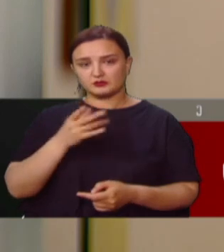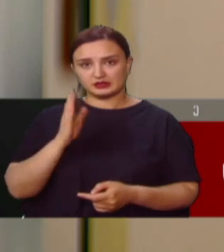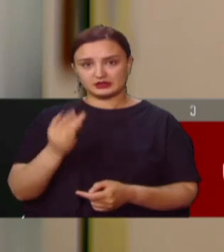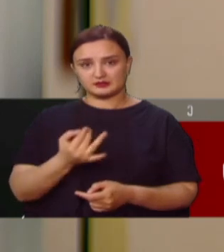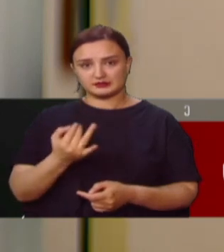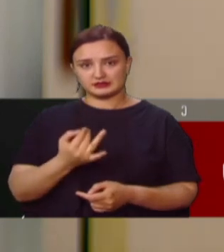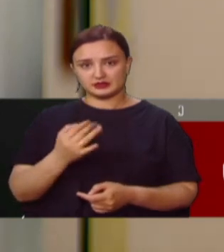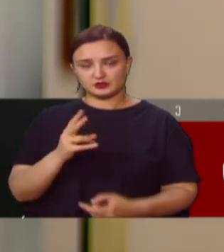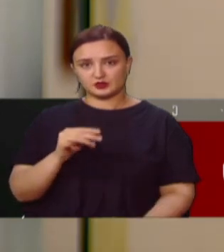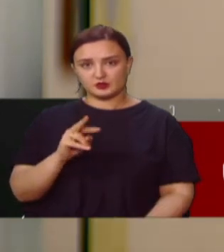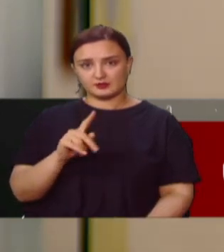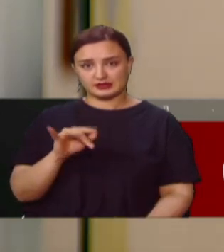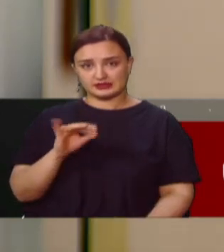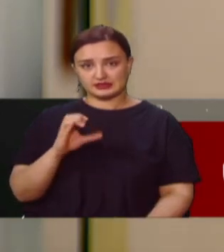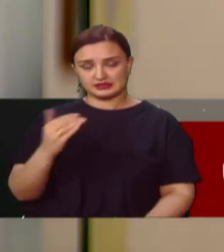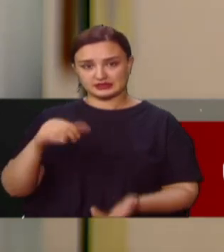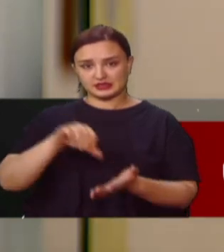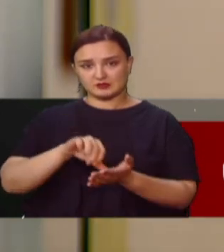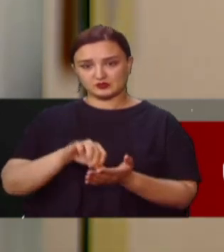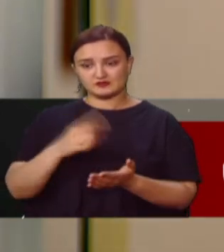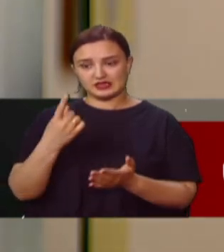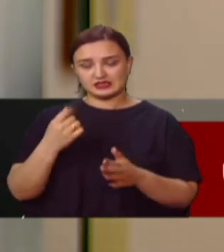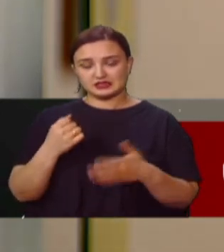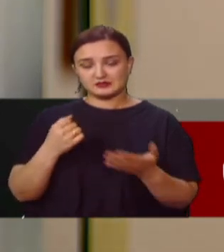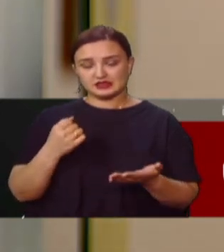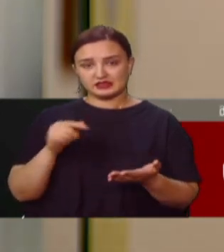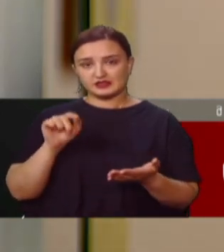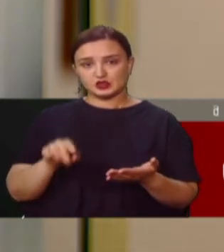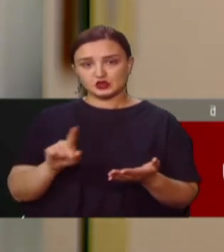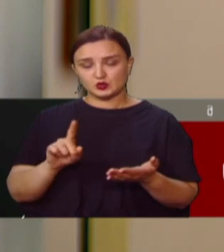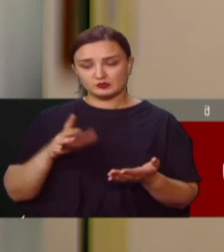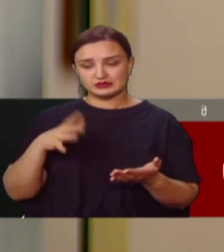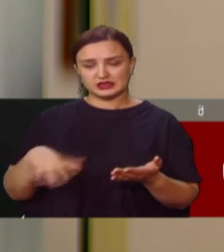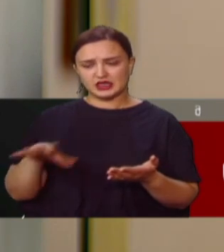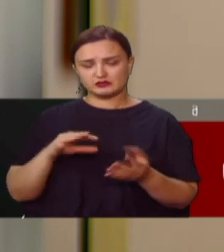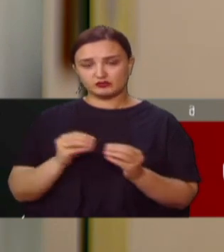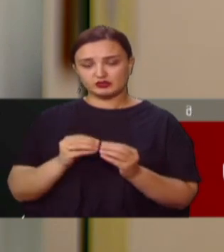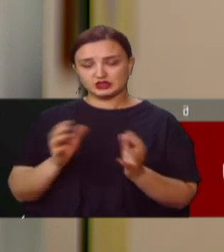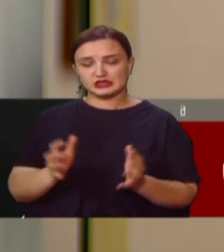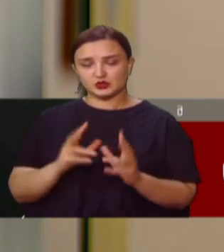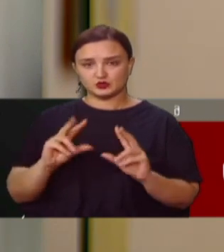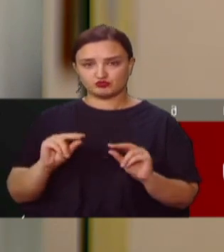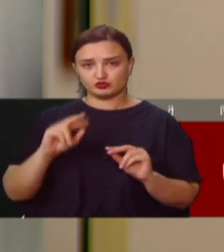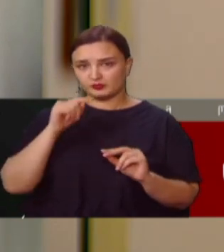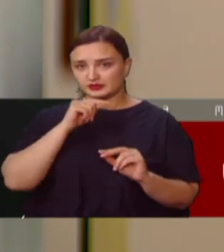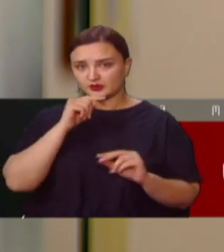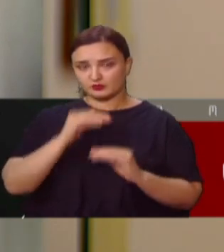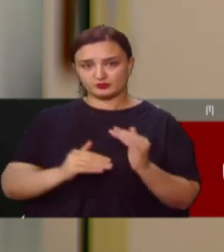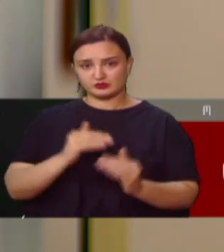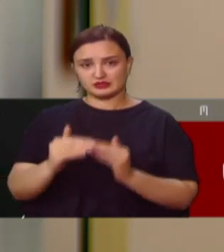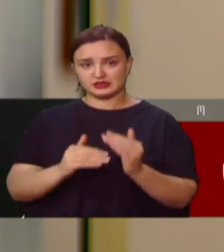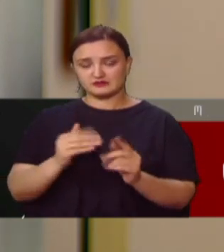საინტერესო ირაკლი კობახიძის გამოსვლა. ერთის მხრივ ის, რომ საქართველოს შეინარჩუნა მშვიდობა და ეკონომიკური